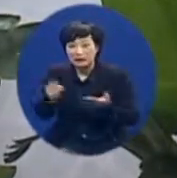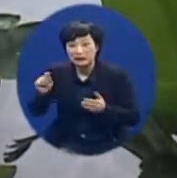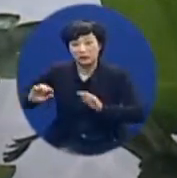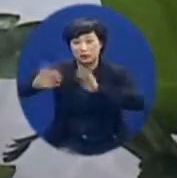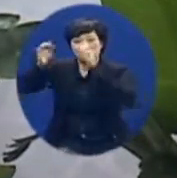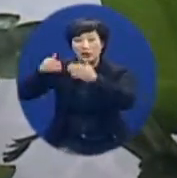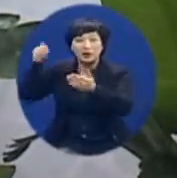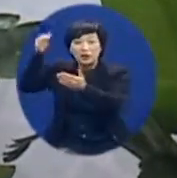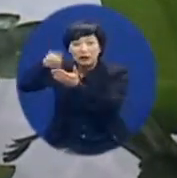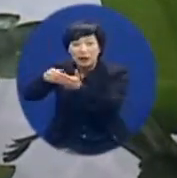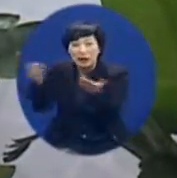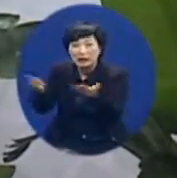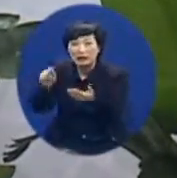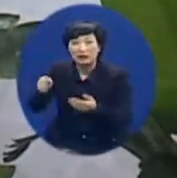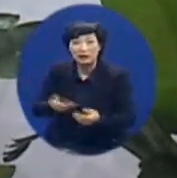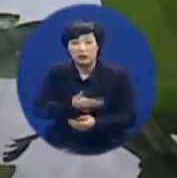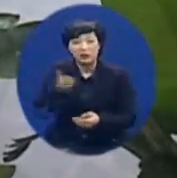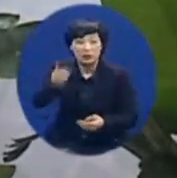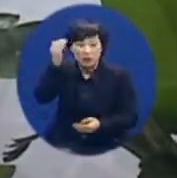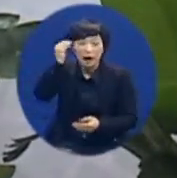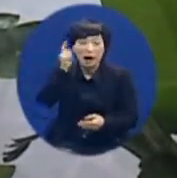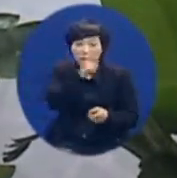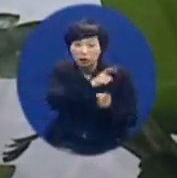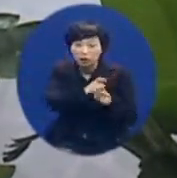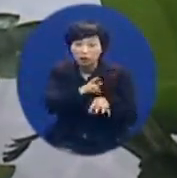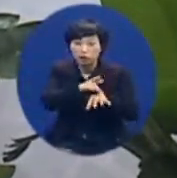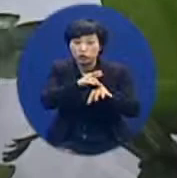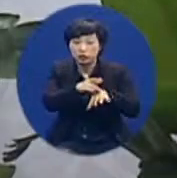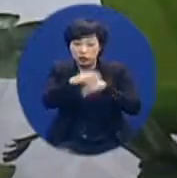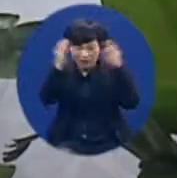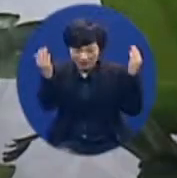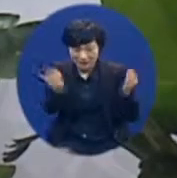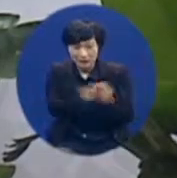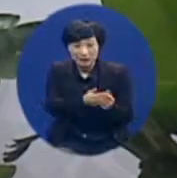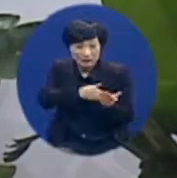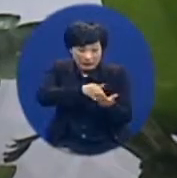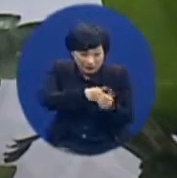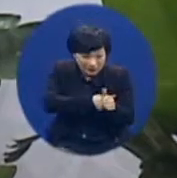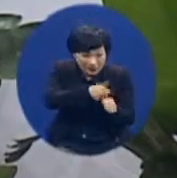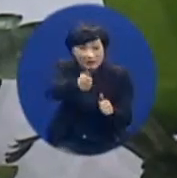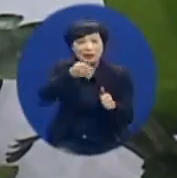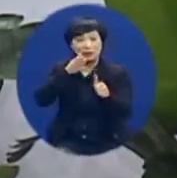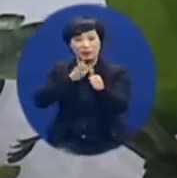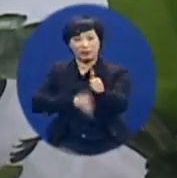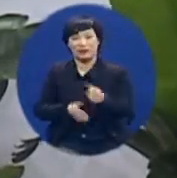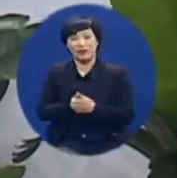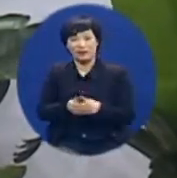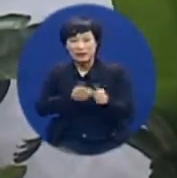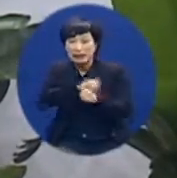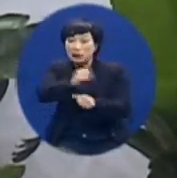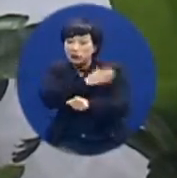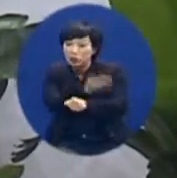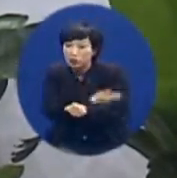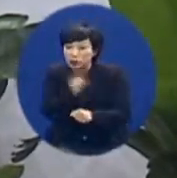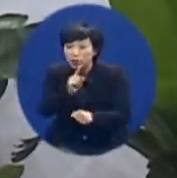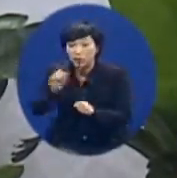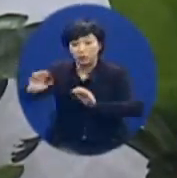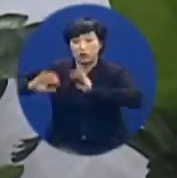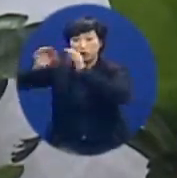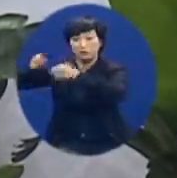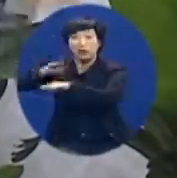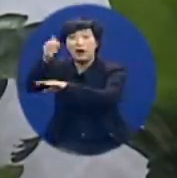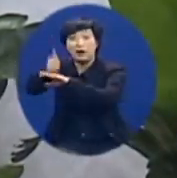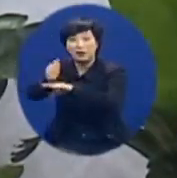천국까지 가는 일을 방해하는 악한 마귀 사단 귀신을 확 이겨내야 된다이기는 능력은 천국의